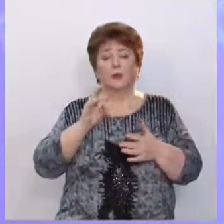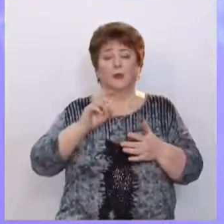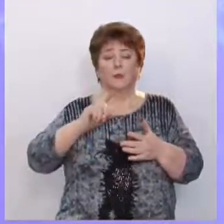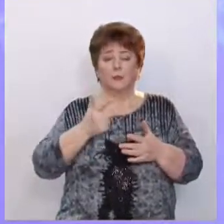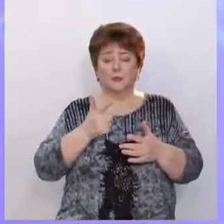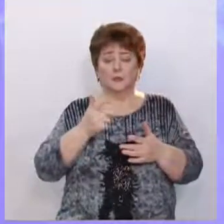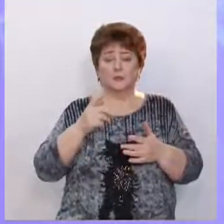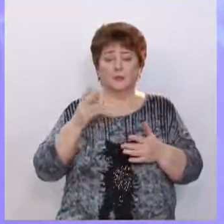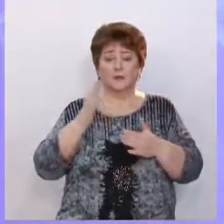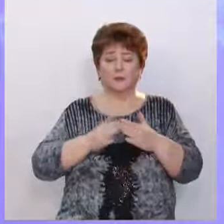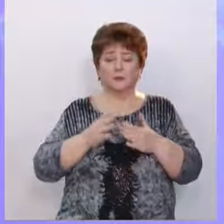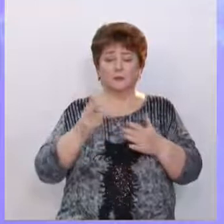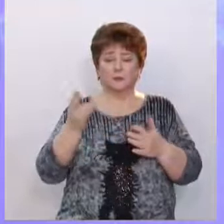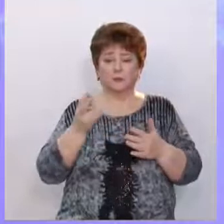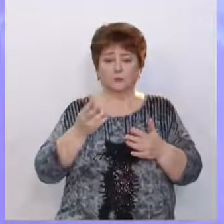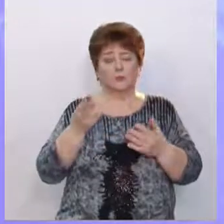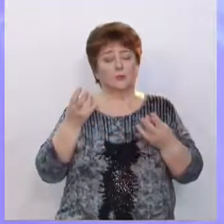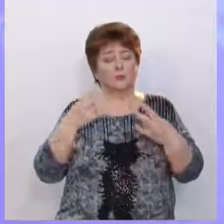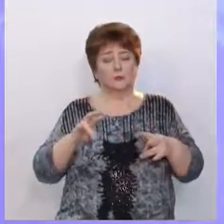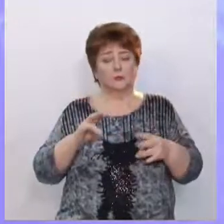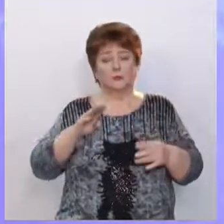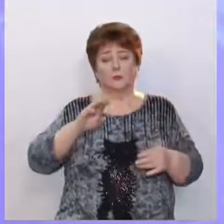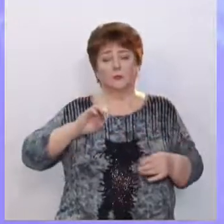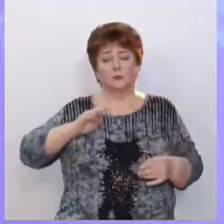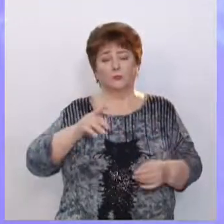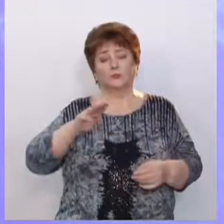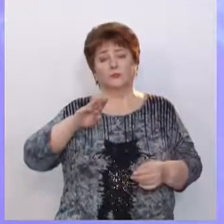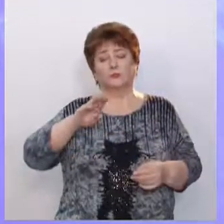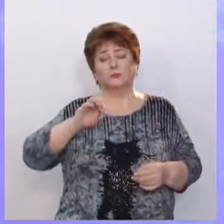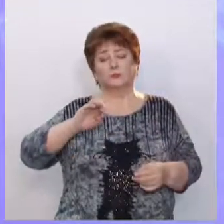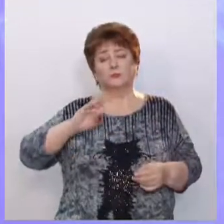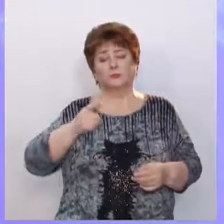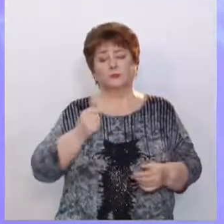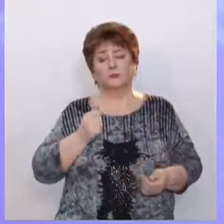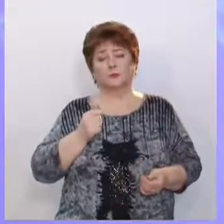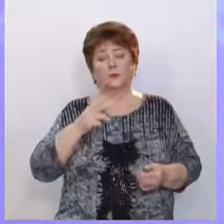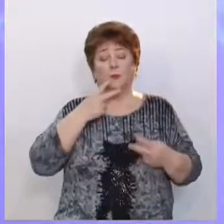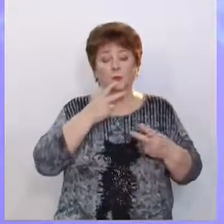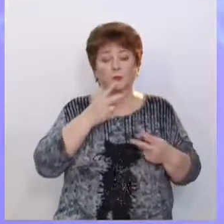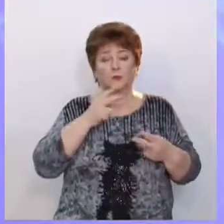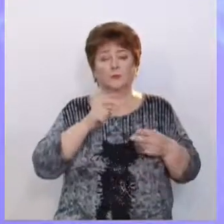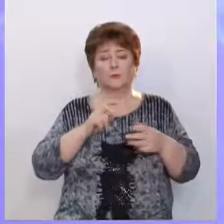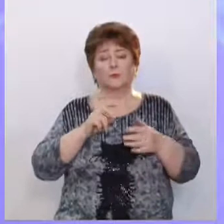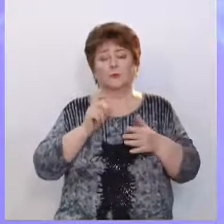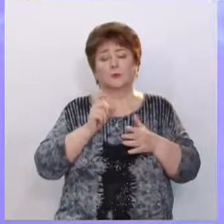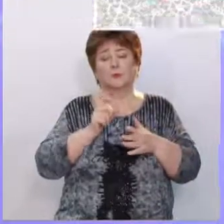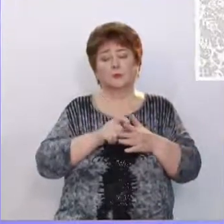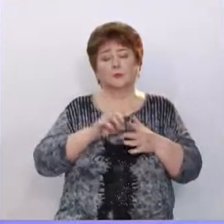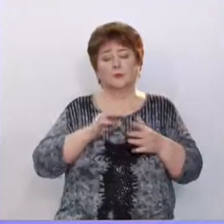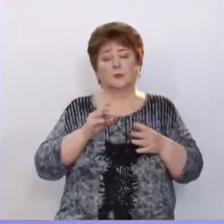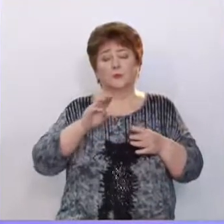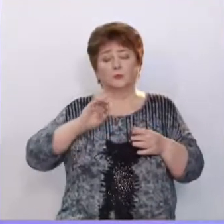или без? Тушь, тушь. Заглянем в словарь. В одном случае